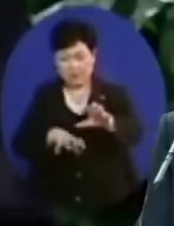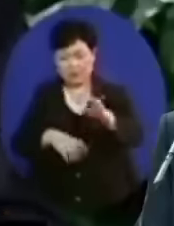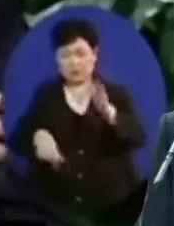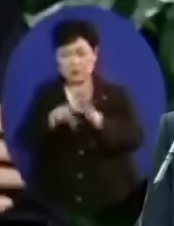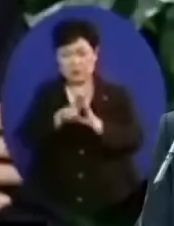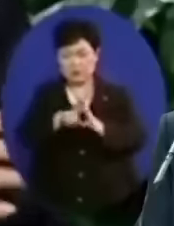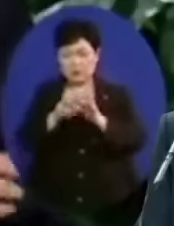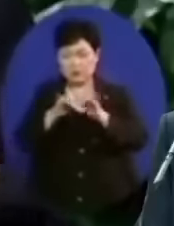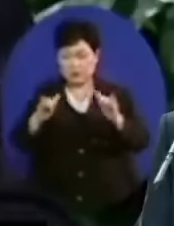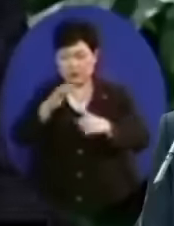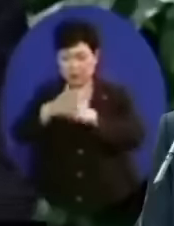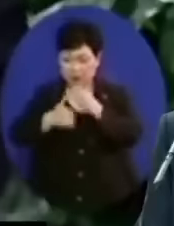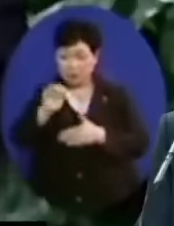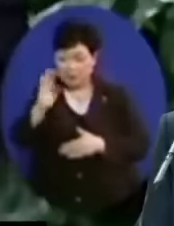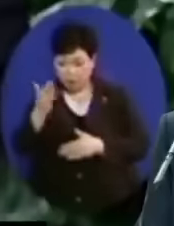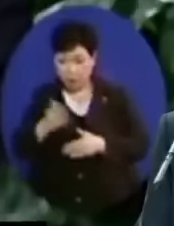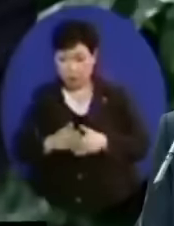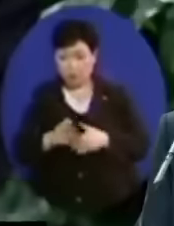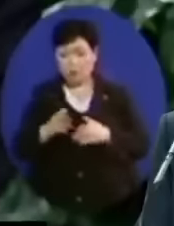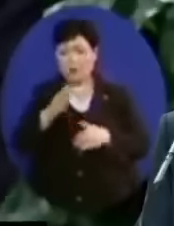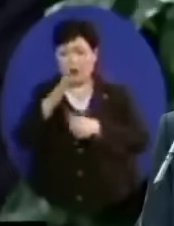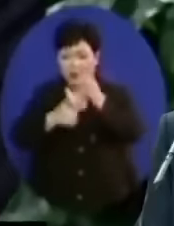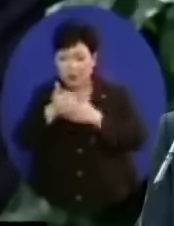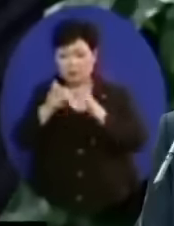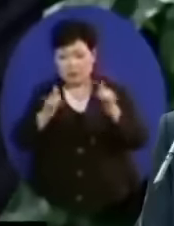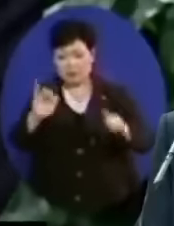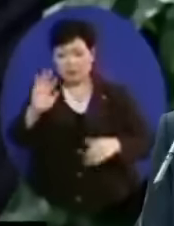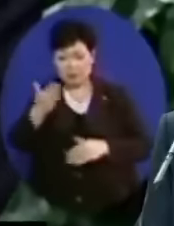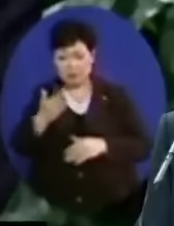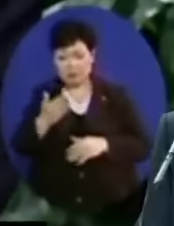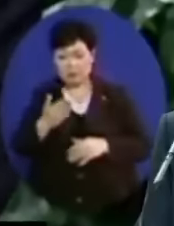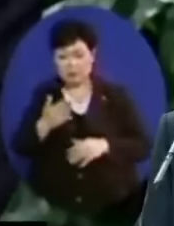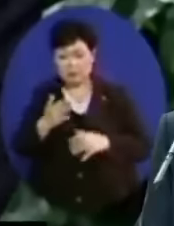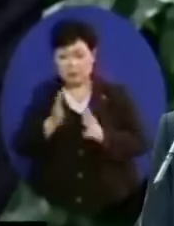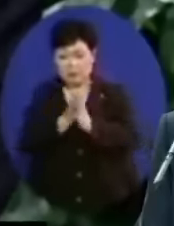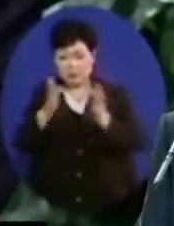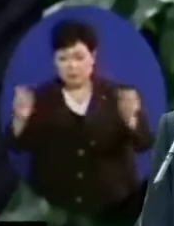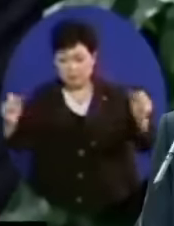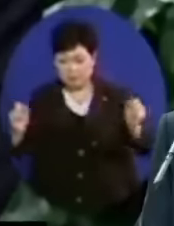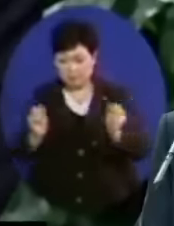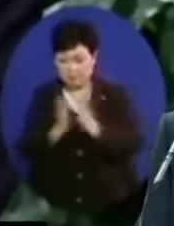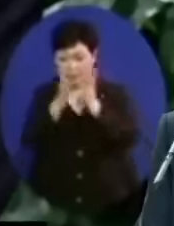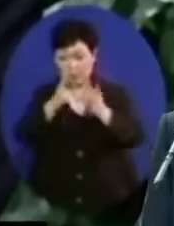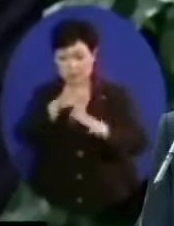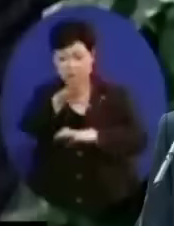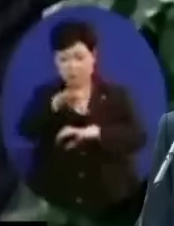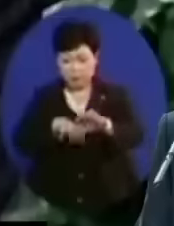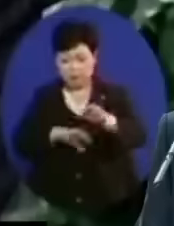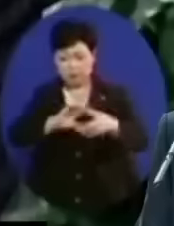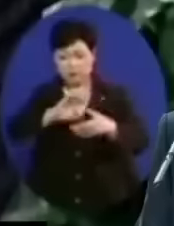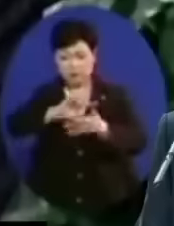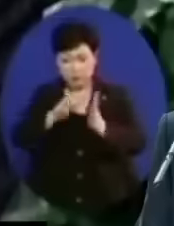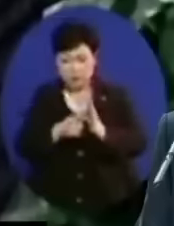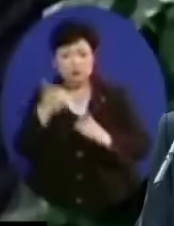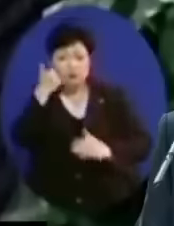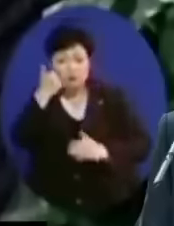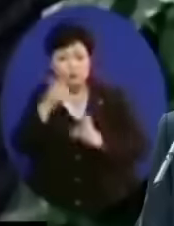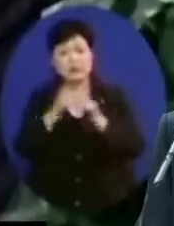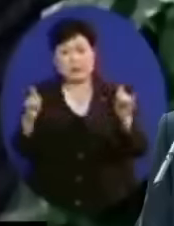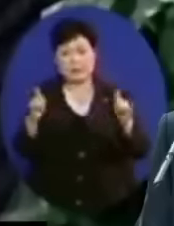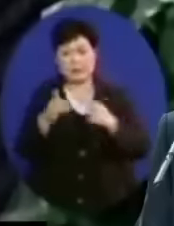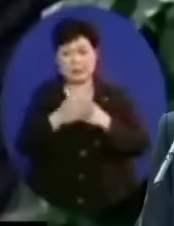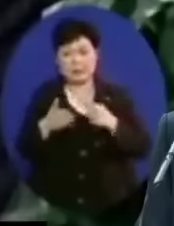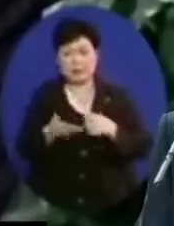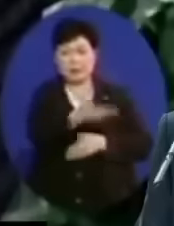사람이 하나님이 되었다가 하나님이 사람이 되었다가 그렇게 맞바꾸게 할 정도의 존재가 사람인 것입니다. 여러분